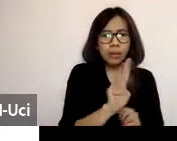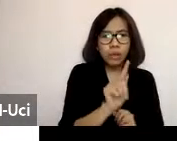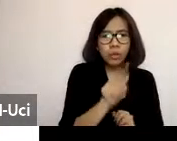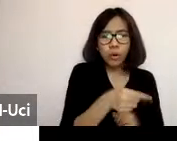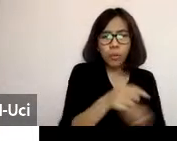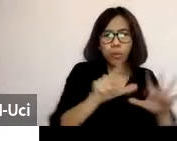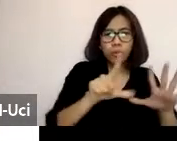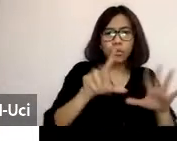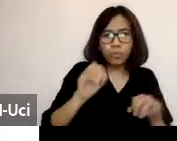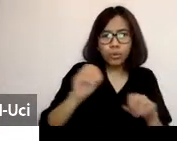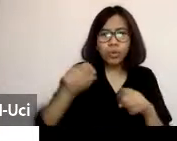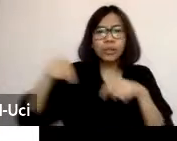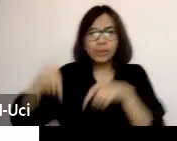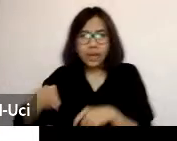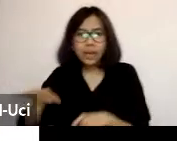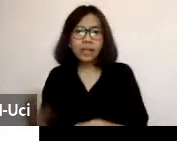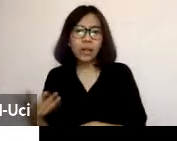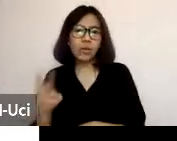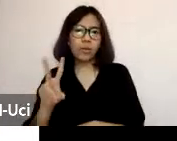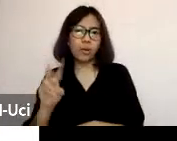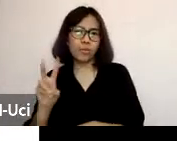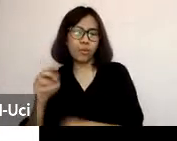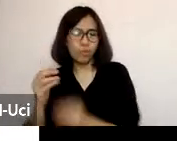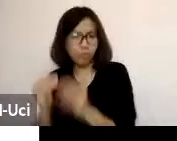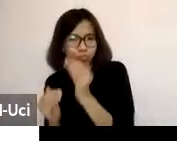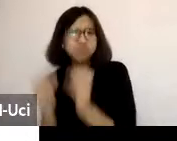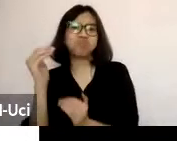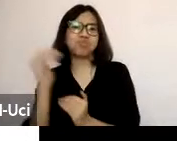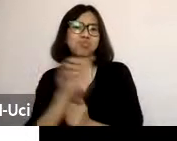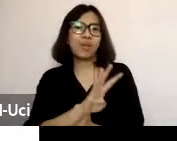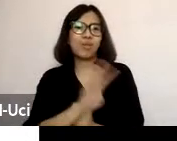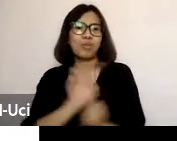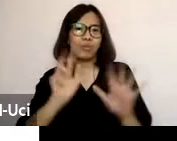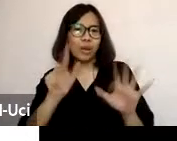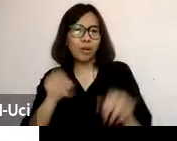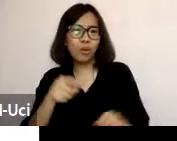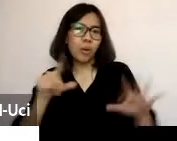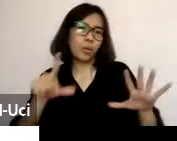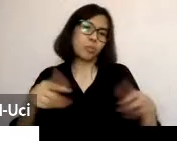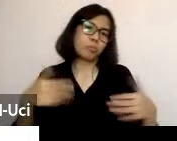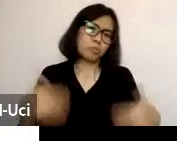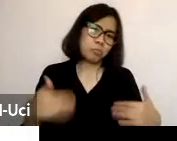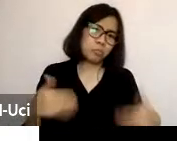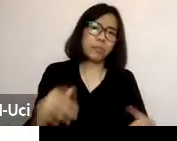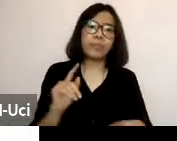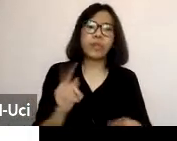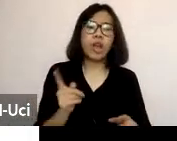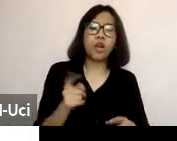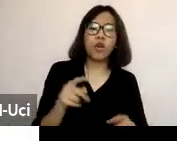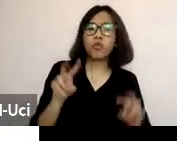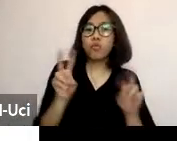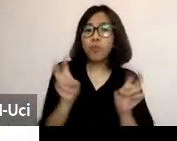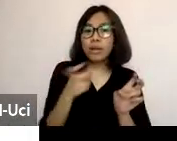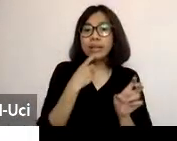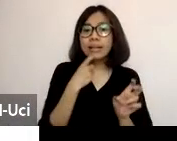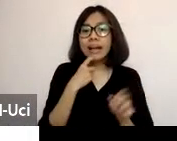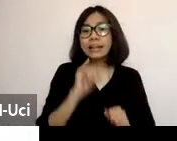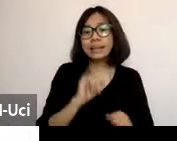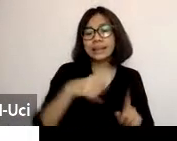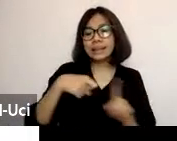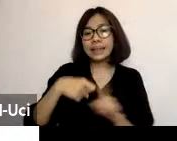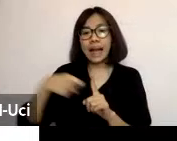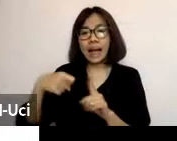41 kembang itu enggak untuk mengukur soal PKK ini ada empat tahapan ya